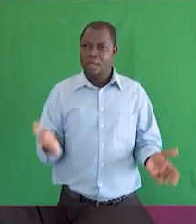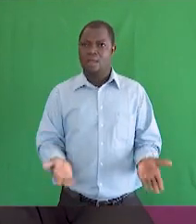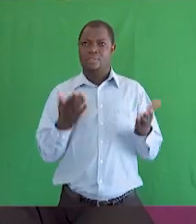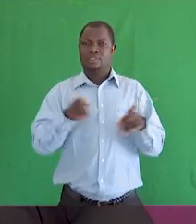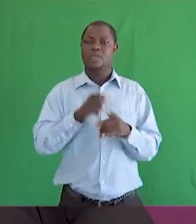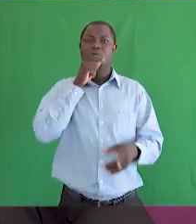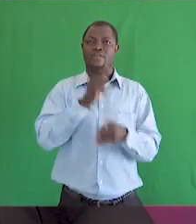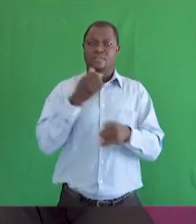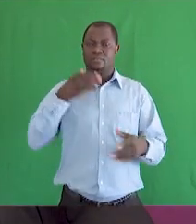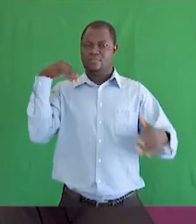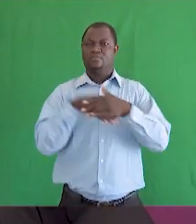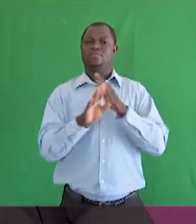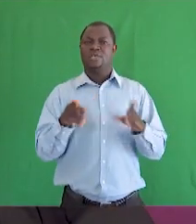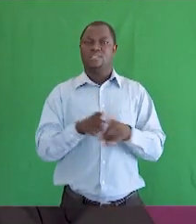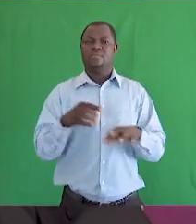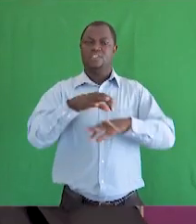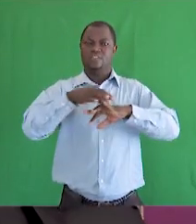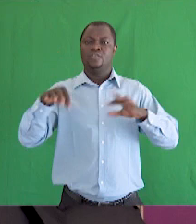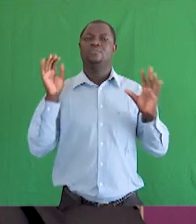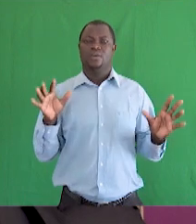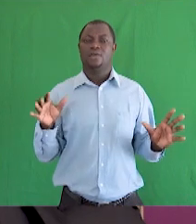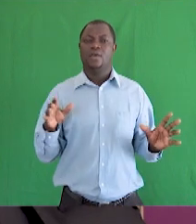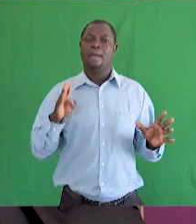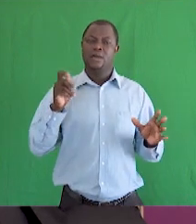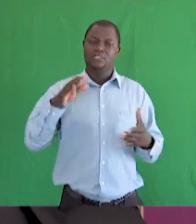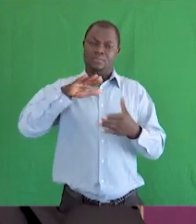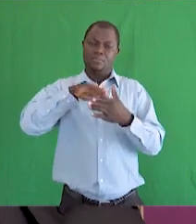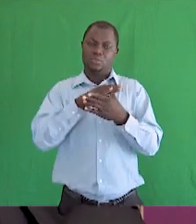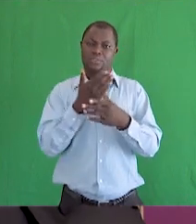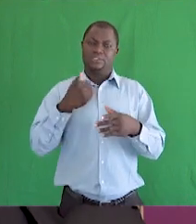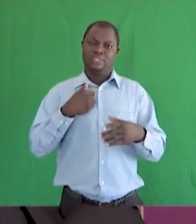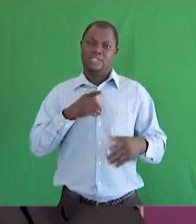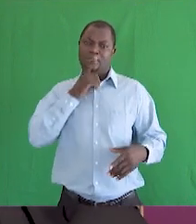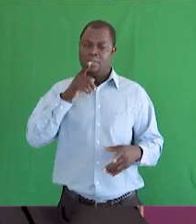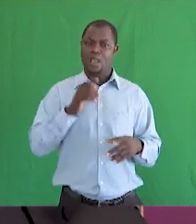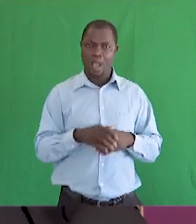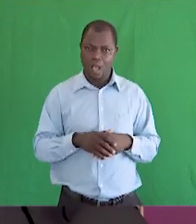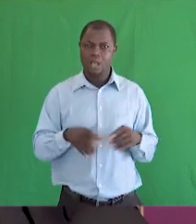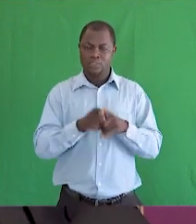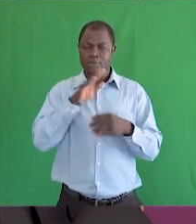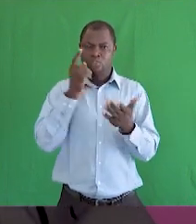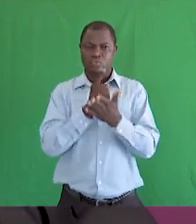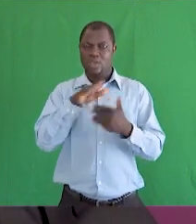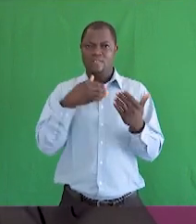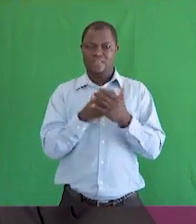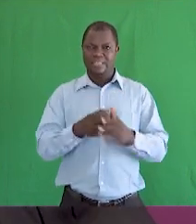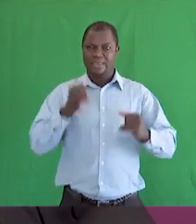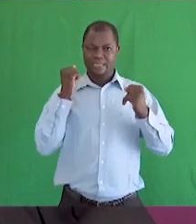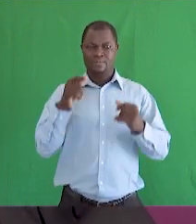mukomana ake ndisipo ndinozvirambirwa izvozvo asi nenyaya yekuti taisa sungu chibhakera chekubva tsatswinya hunhu hwedu hwacho Mai Chisamba tobva